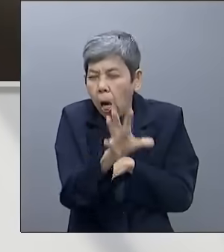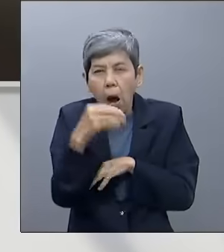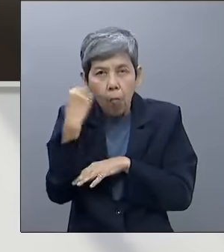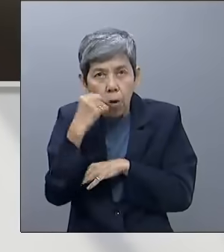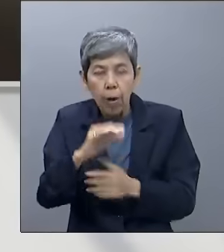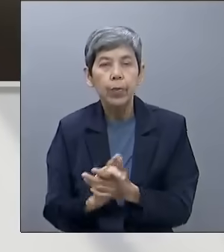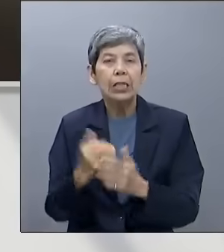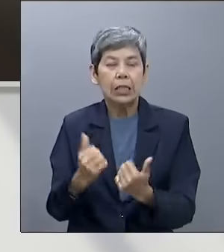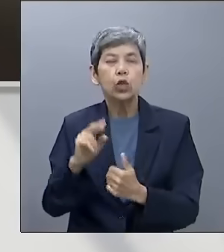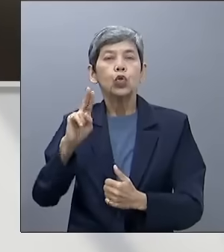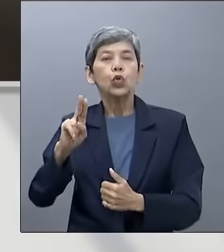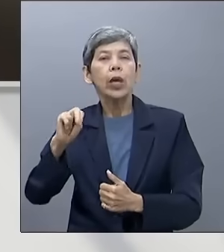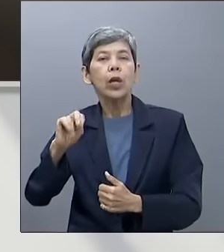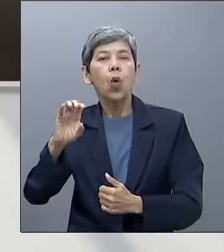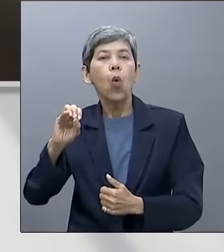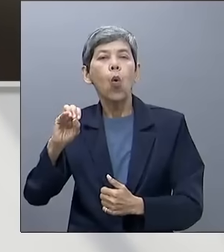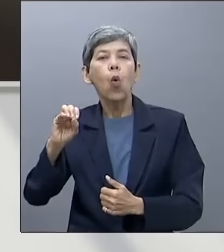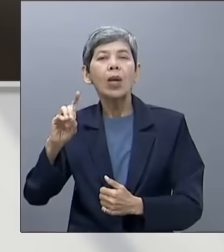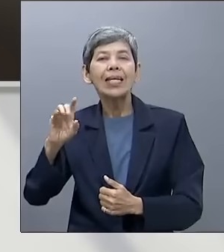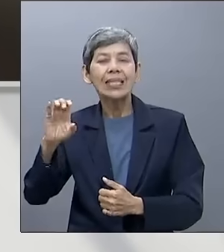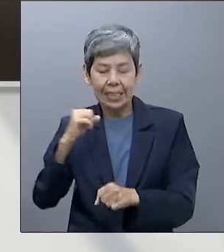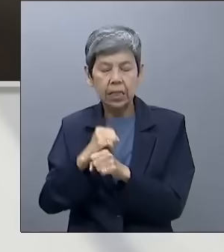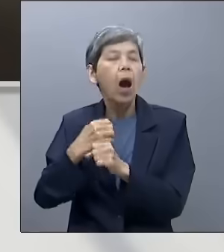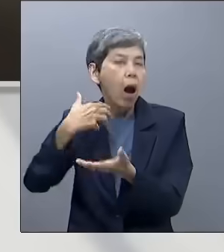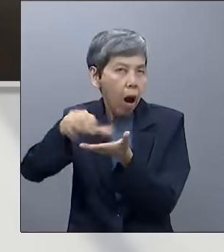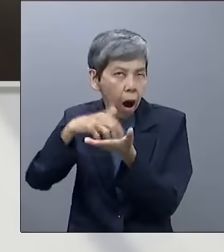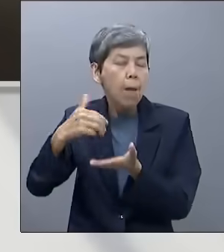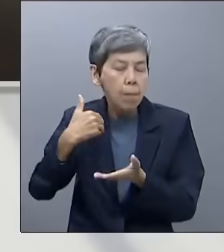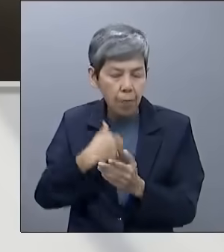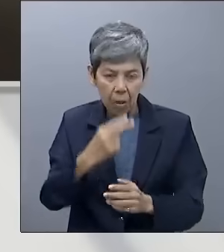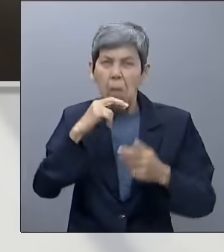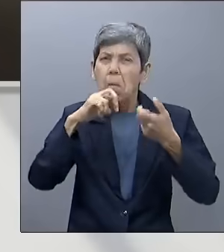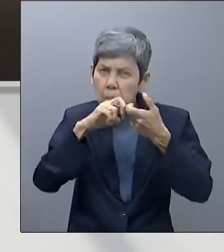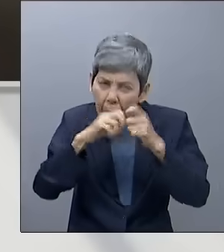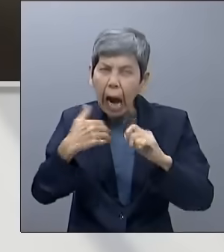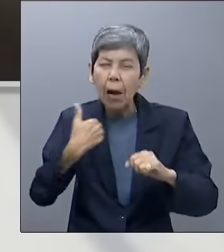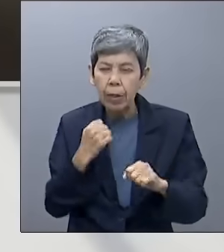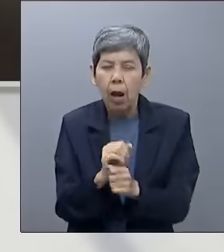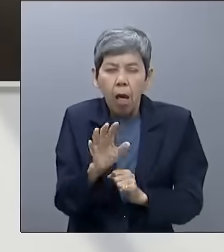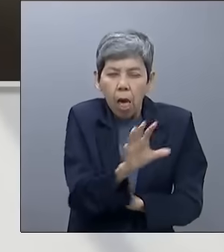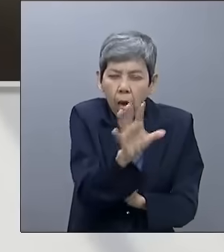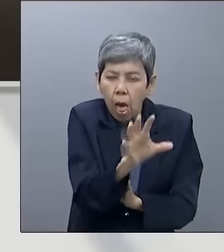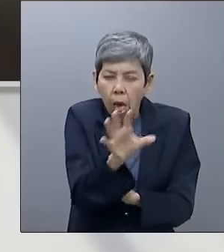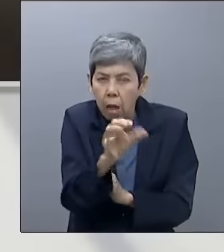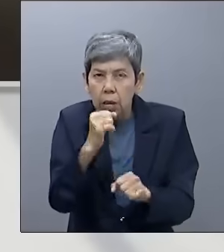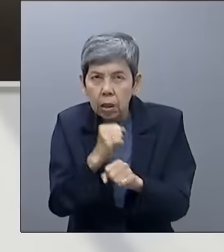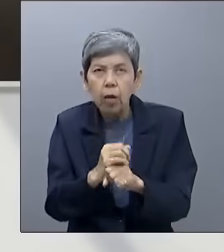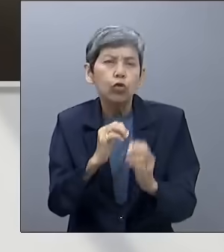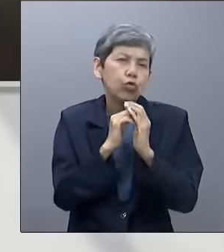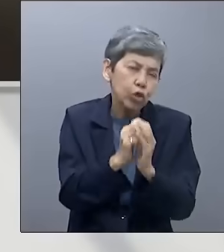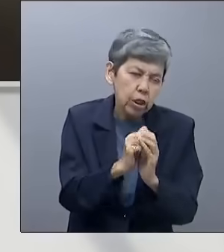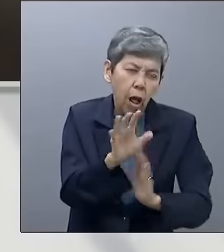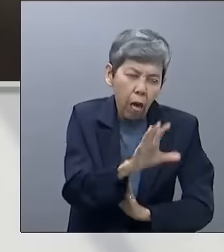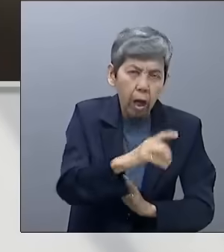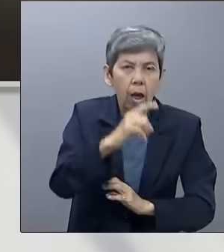จาก Unodcเมื่อเดือนสิงหาคมที่ผ่านมาก็น่าสนใจค่ะพบปัญหาการหลอกลวงไม่ว่าจะเป็นคนจีน